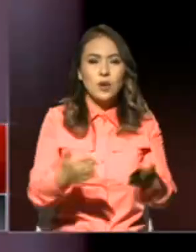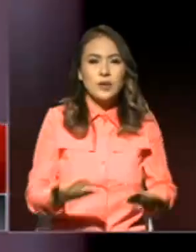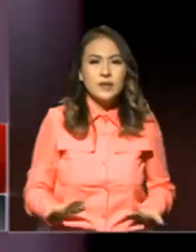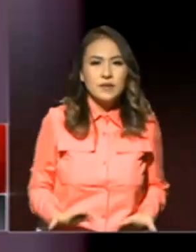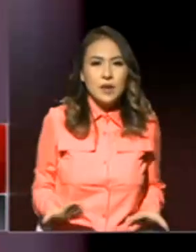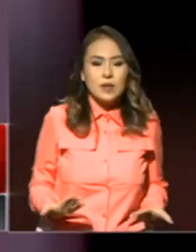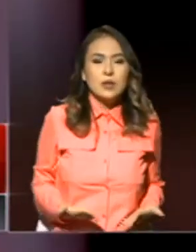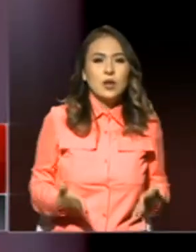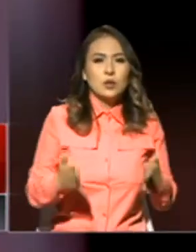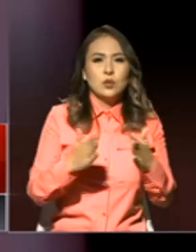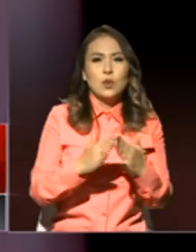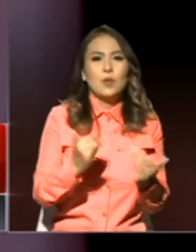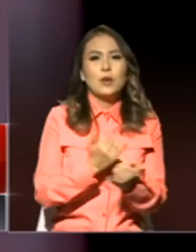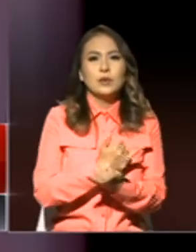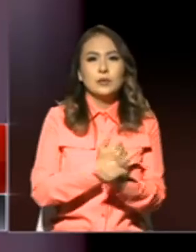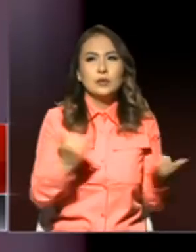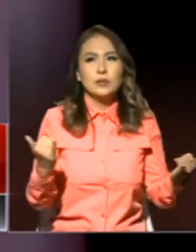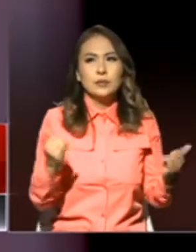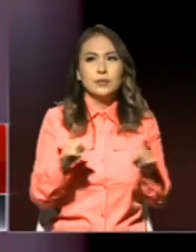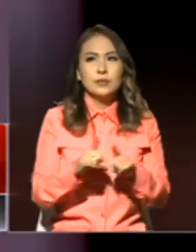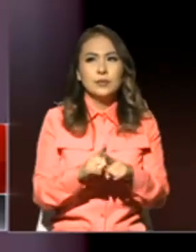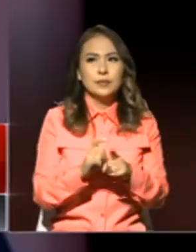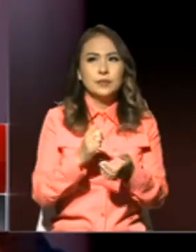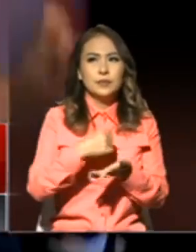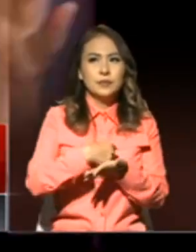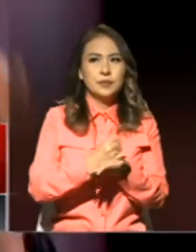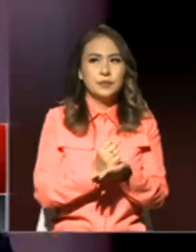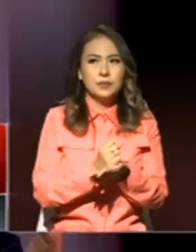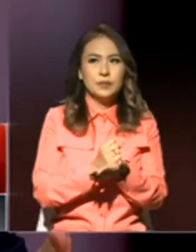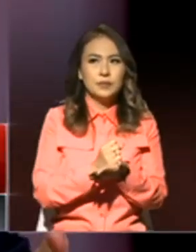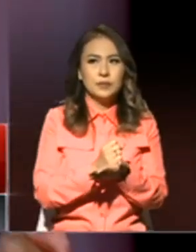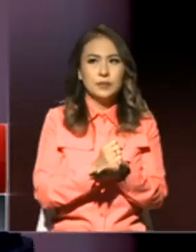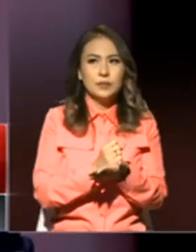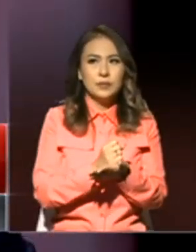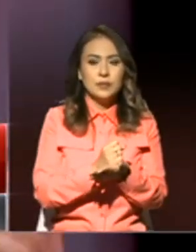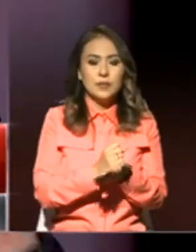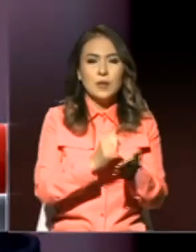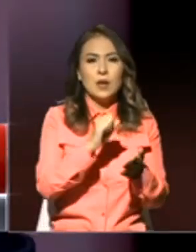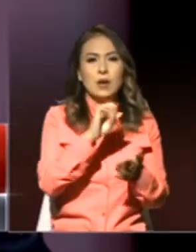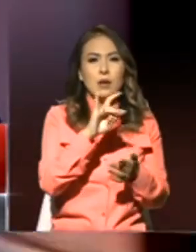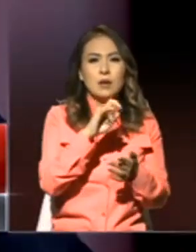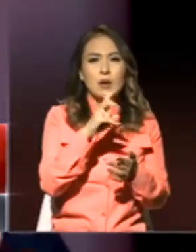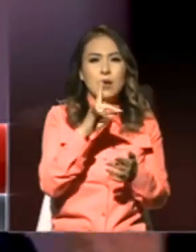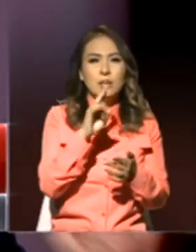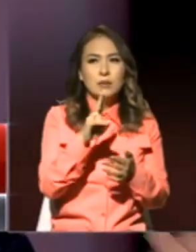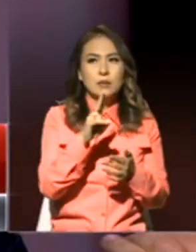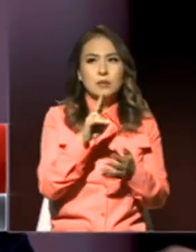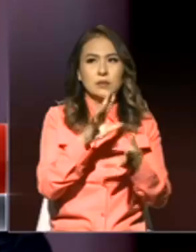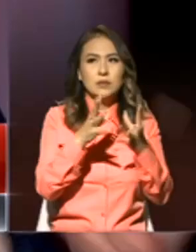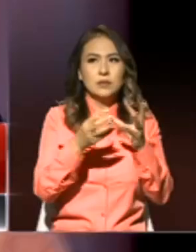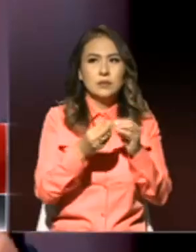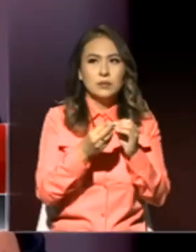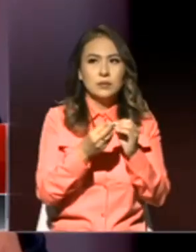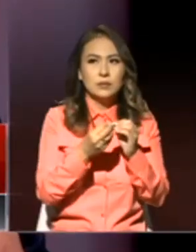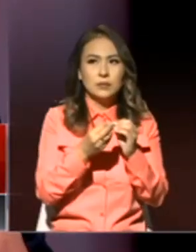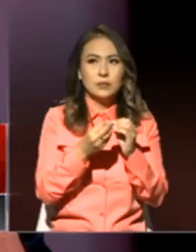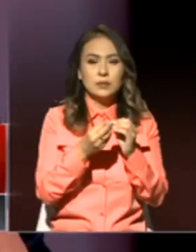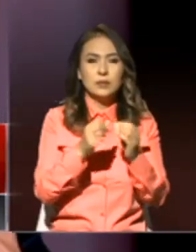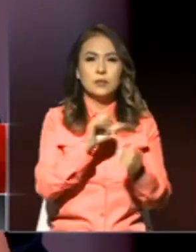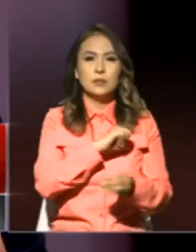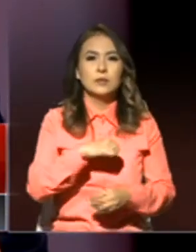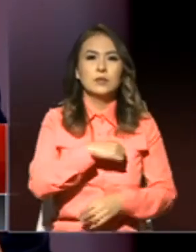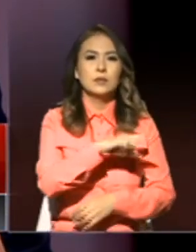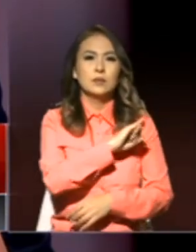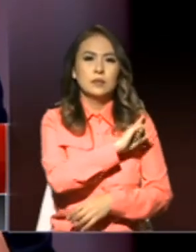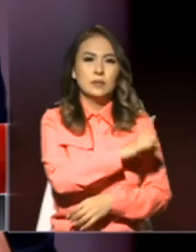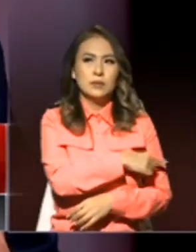займын беруге бағытталу керек. Заңмен солай шектеп қойған. Ал аралық займға отбасы банк басқа жақтан өз күшімен ақша тарту керек.